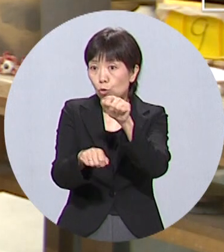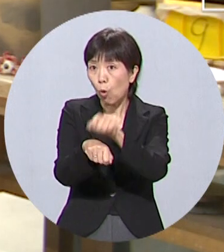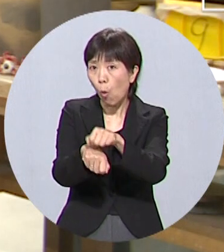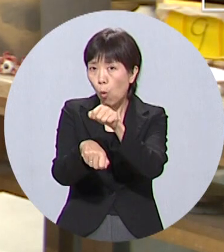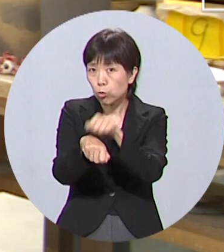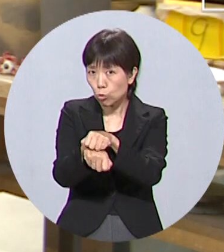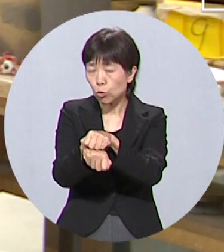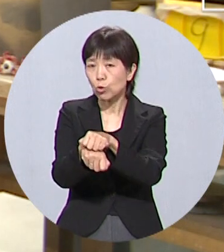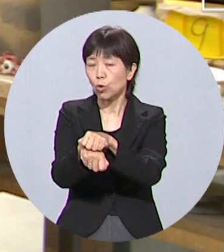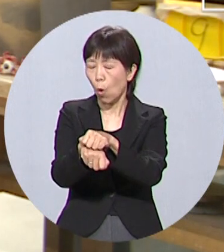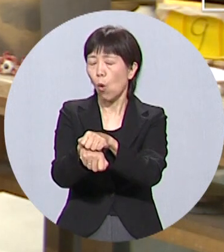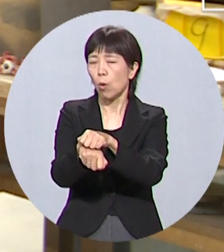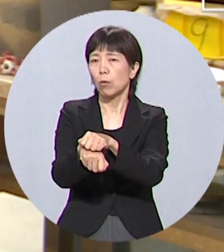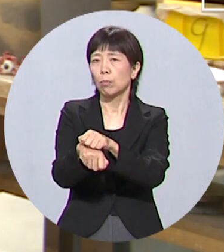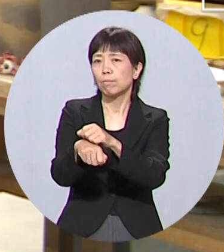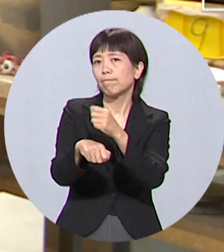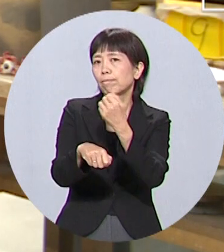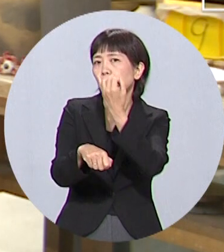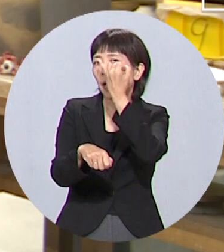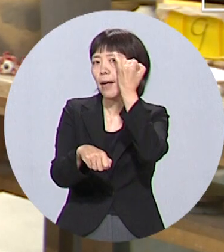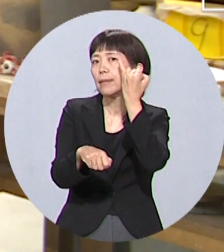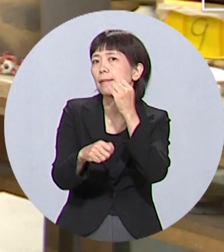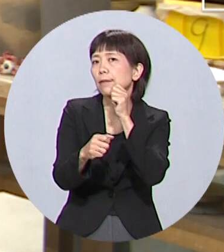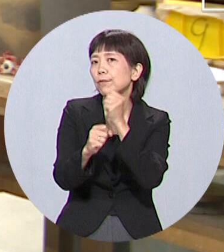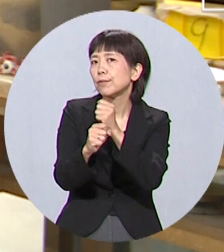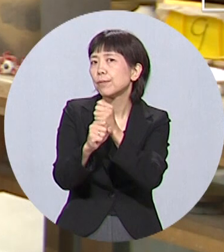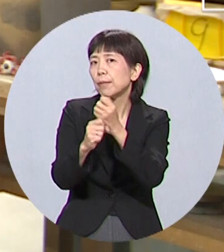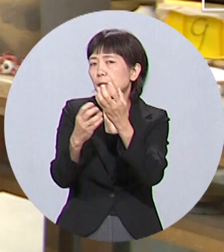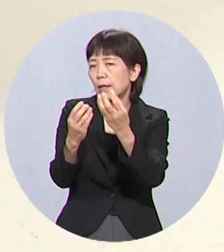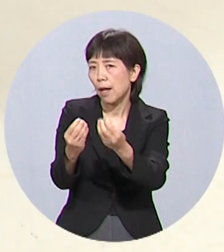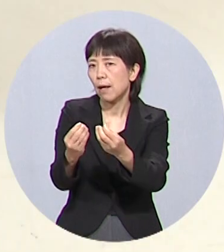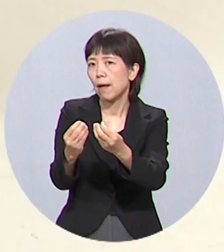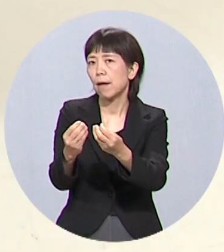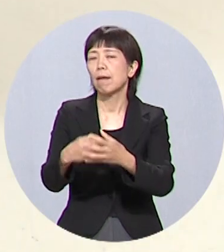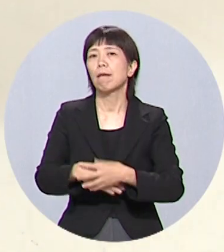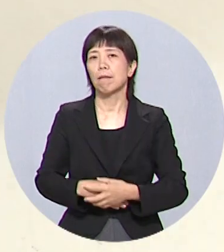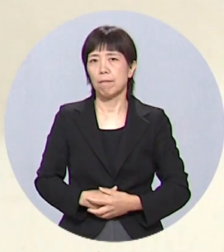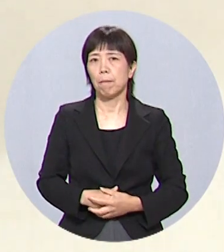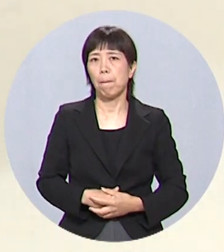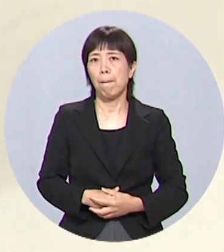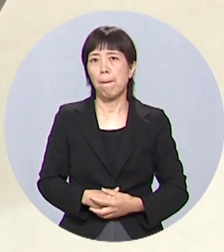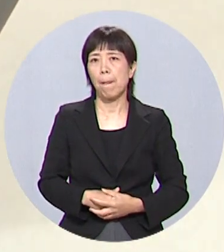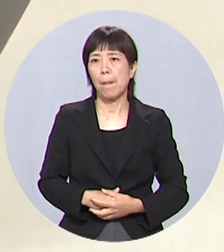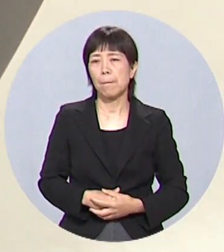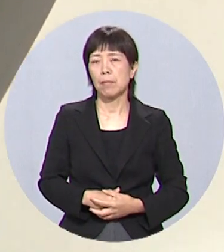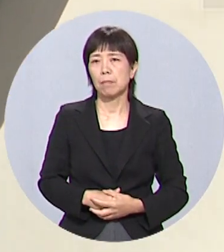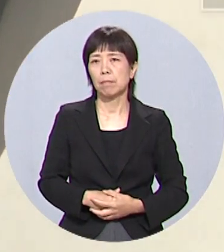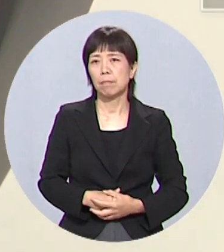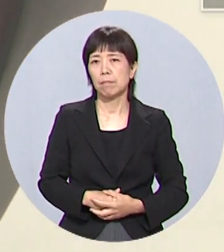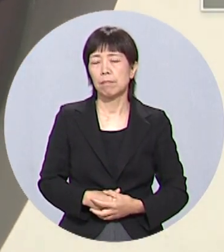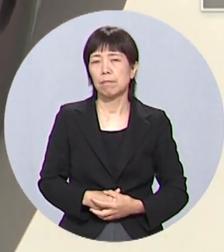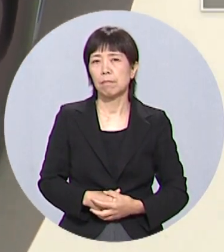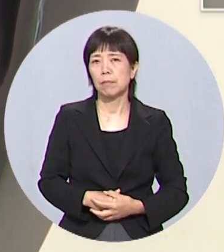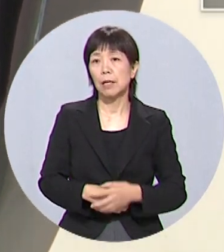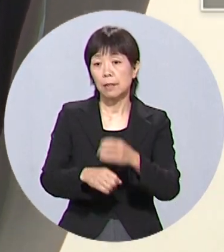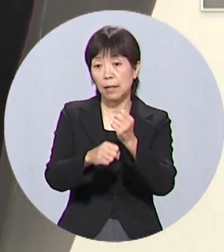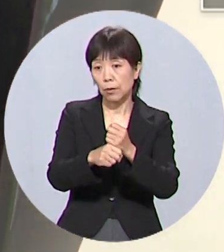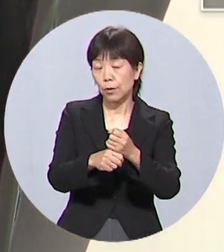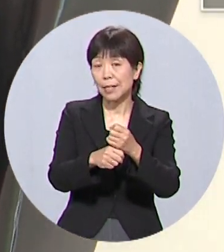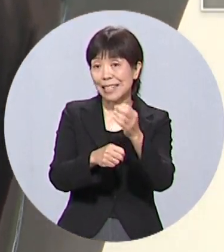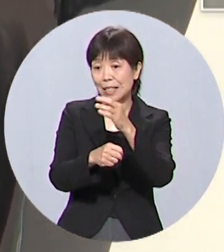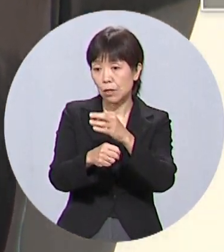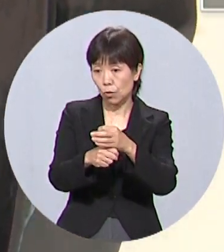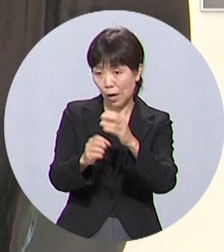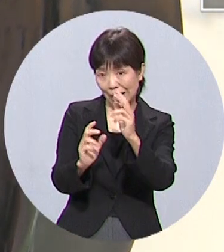ていう方向性でイメージを膨らませていきながら作品 を作りました。評価をいただいているその作品自体の形と